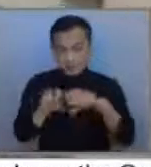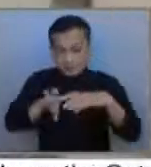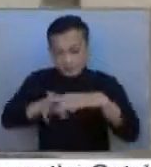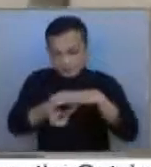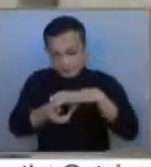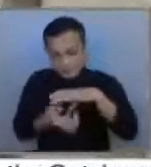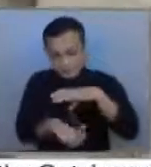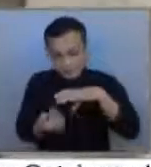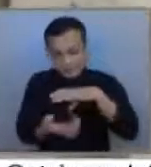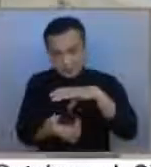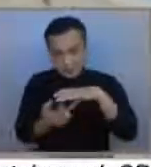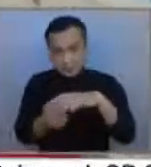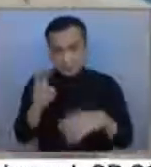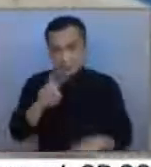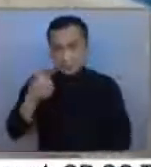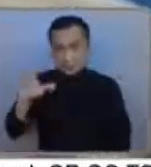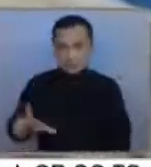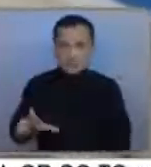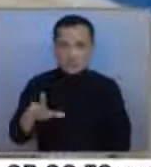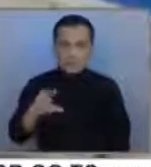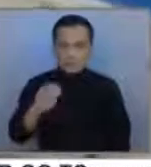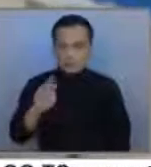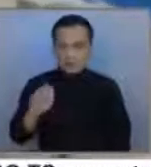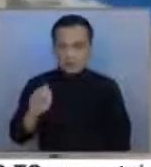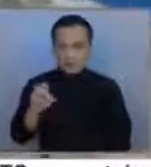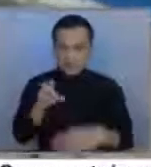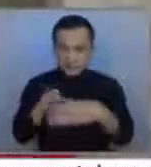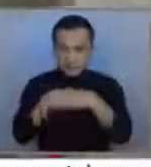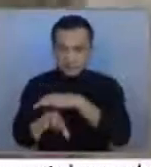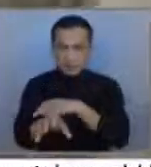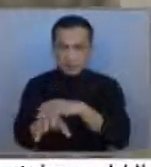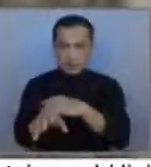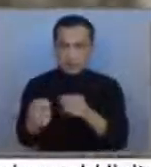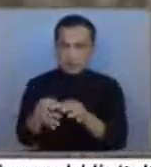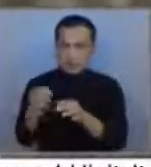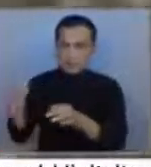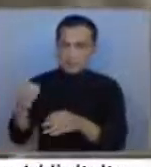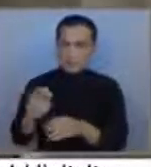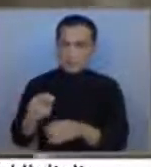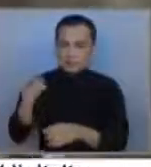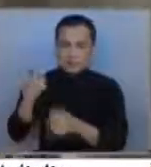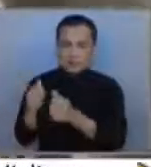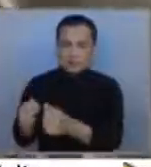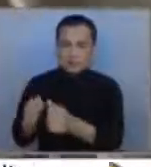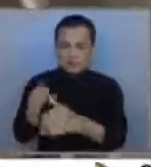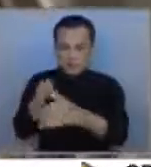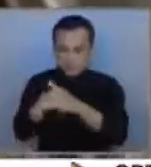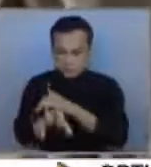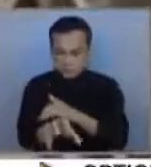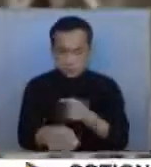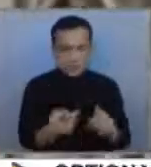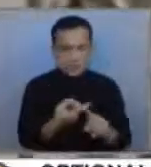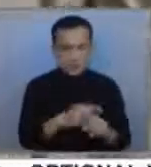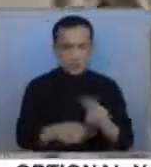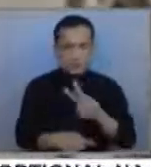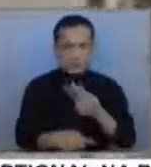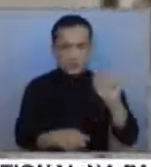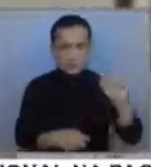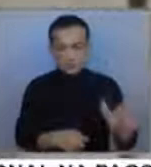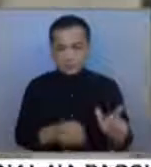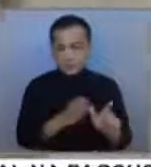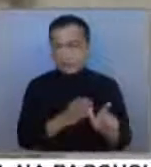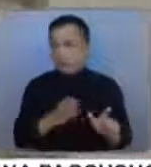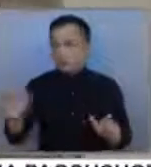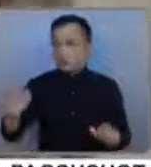Metro Manila Subway at ang istasyon nito sa North Avenue. Tatakbo ang subway magmula Valenzuela hanggang sa NAIA Terminal 3. Oras